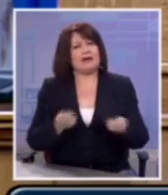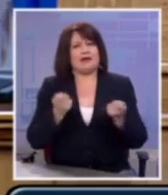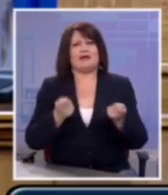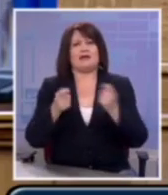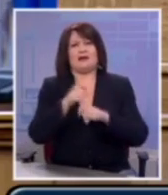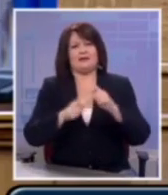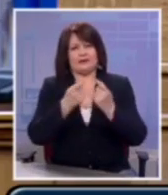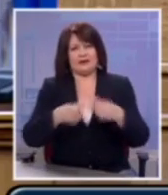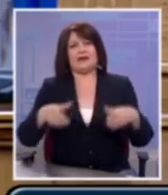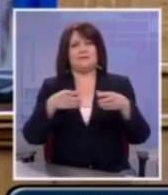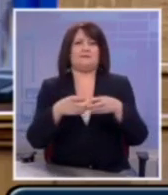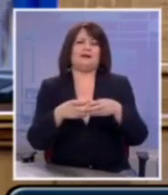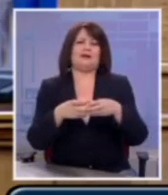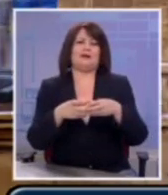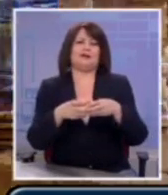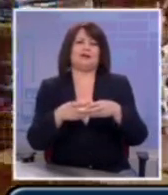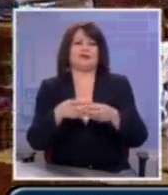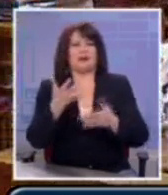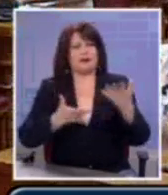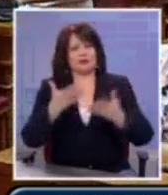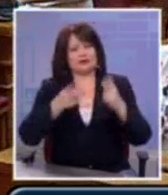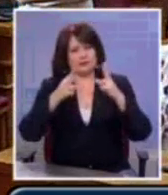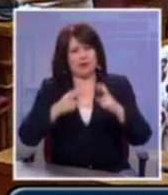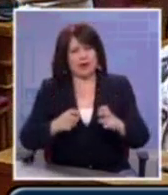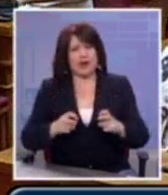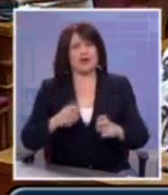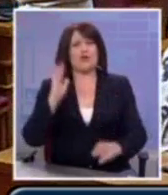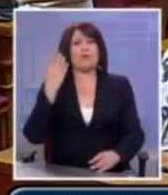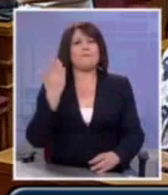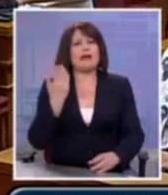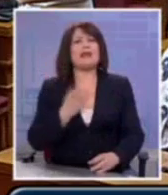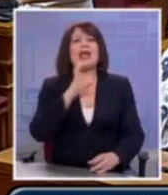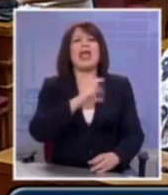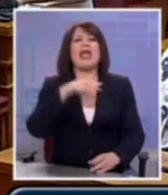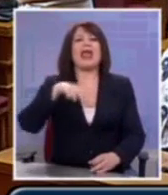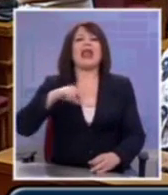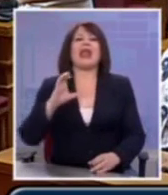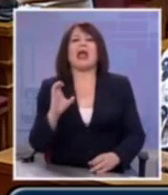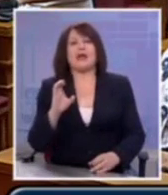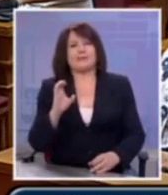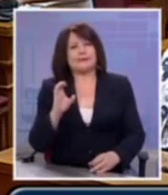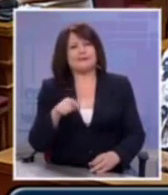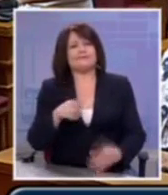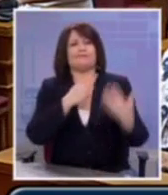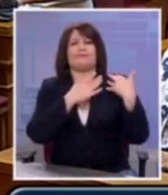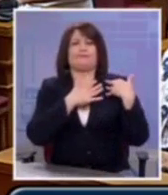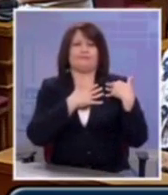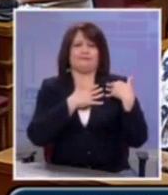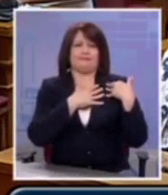της Επιτροπής Λογιστικού Ελέγχου της παλιάς ΕΛΕ και που ανέλαβε